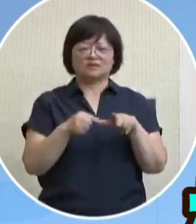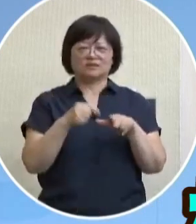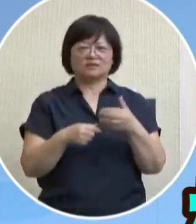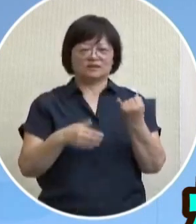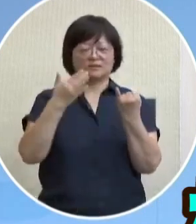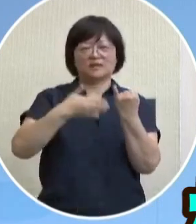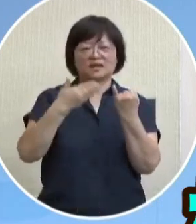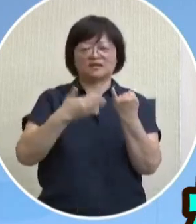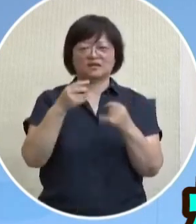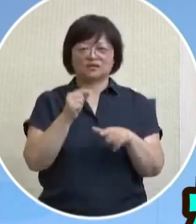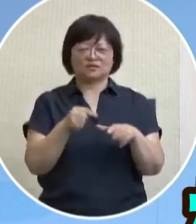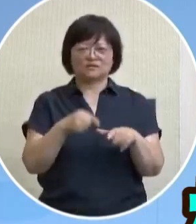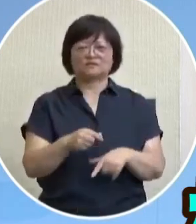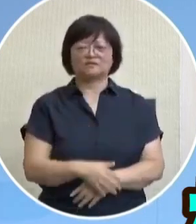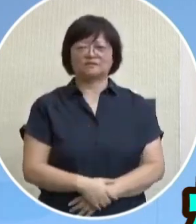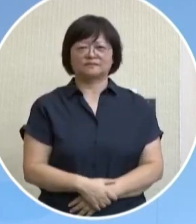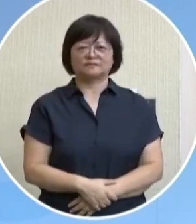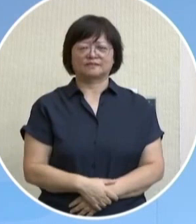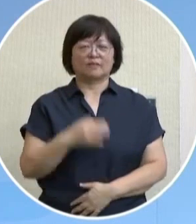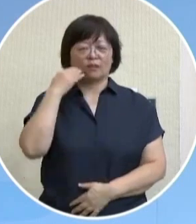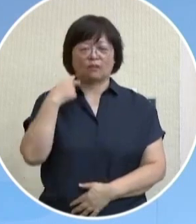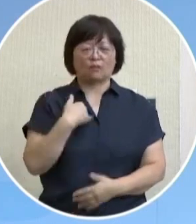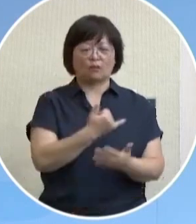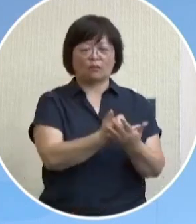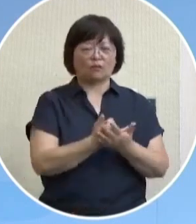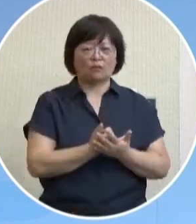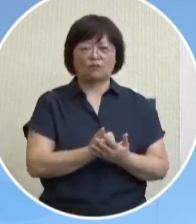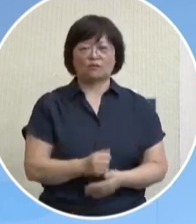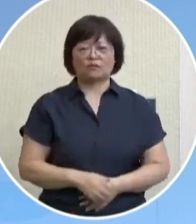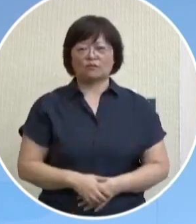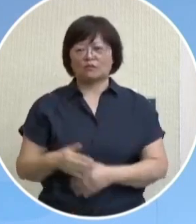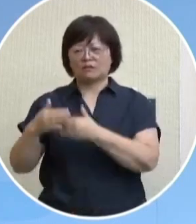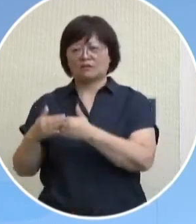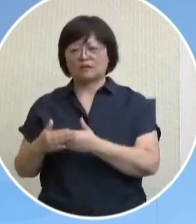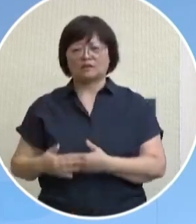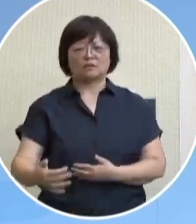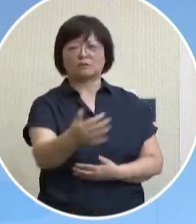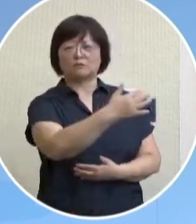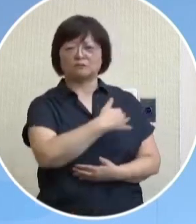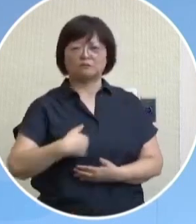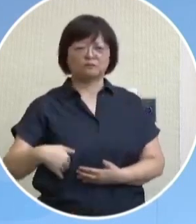如果我们所有的客户我被没收了，工厂停工